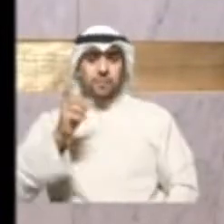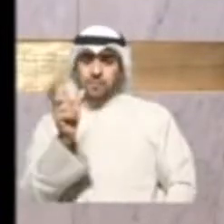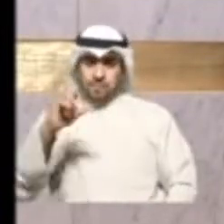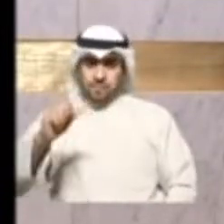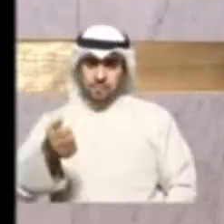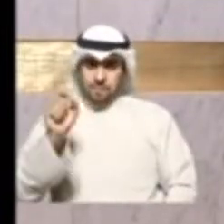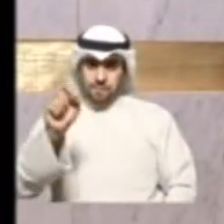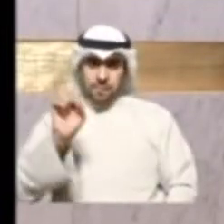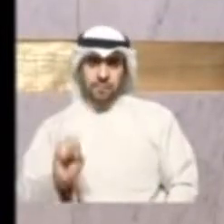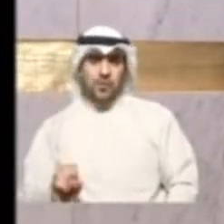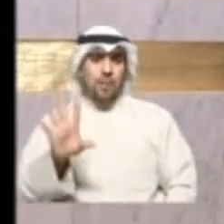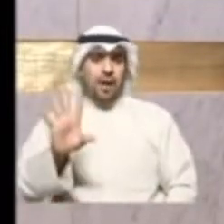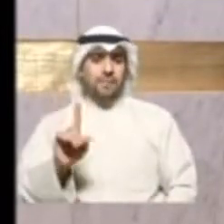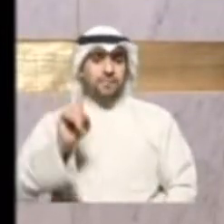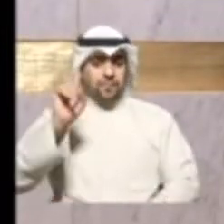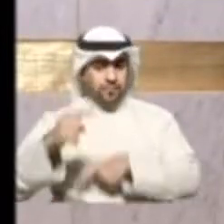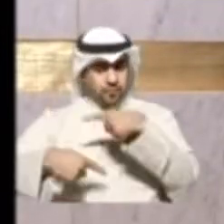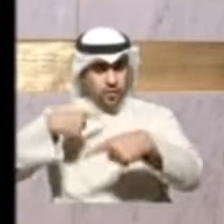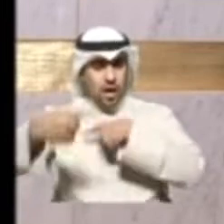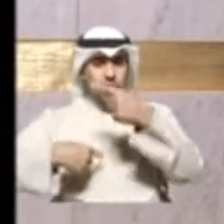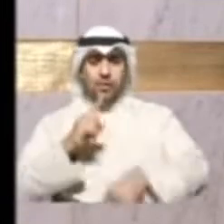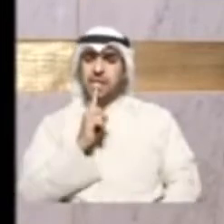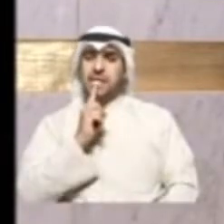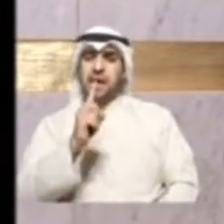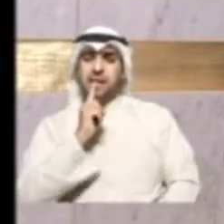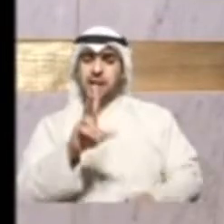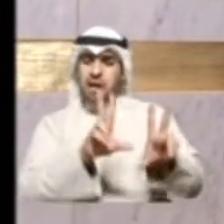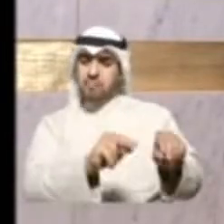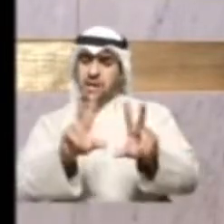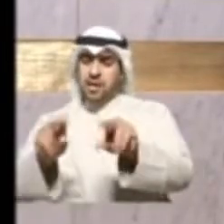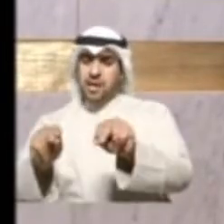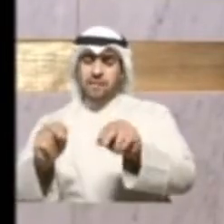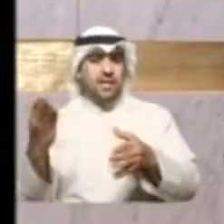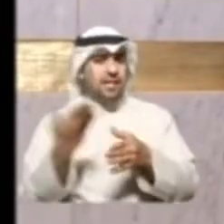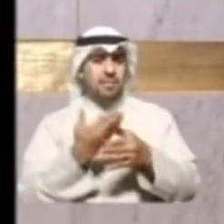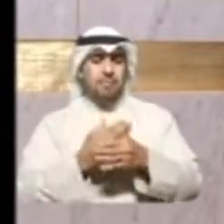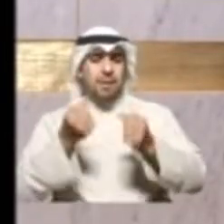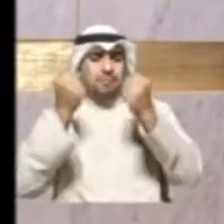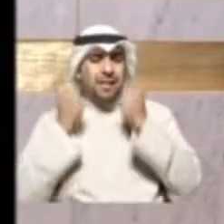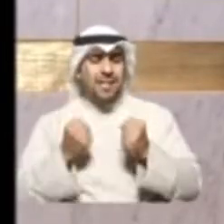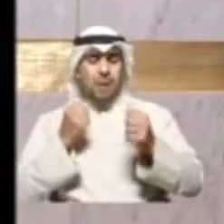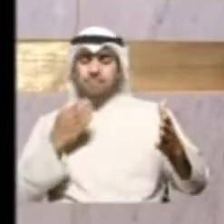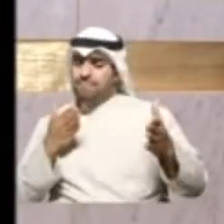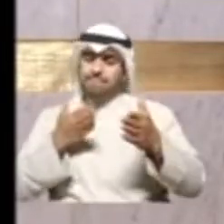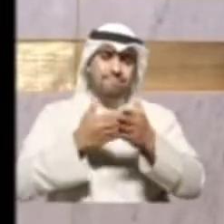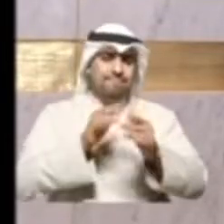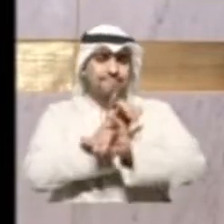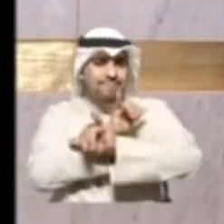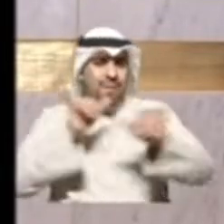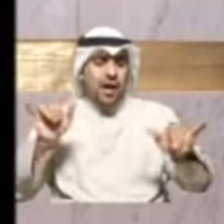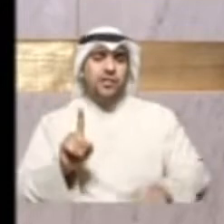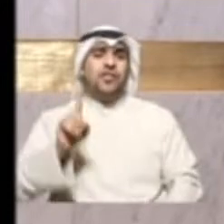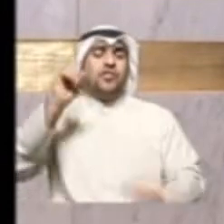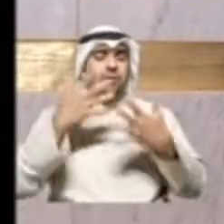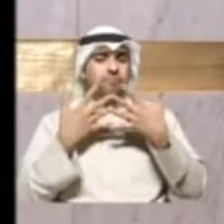شاء الله يا رب أن هذا التكريم السنوي يكون دافع لنا أن احنا نتجاوز جميع الصعوبات لرؤية